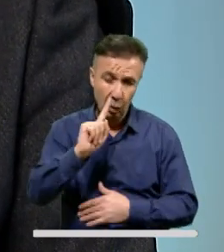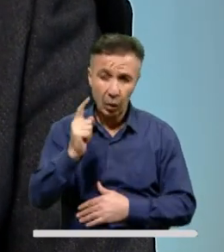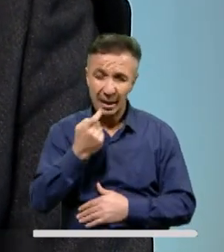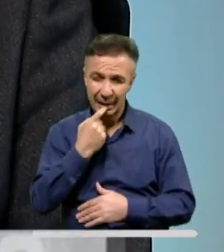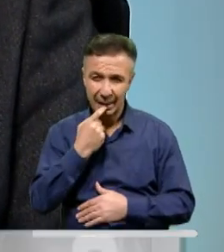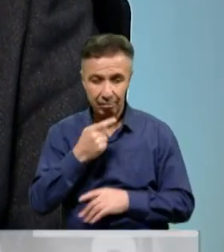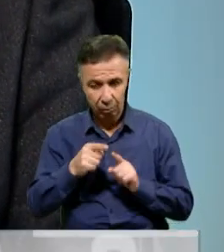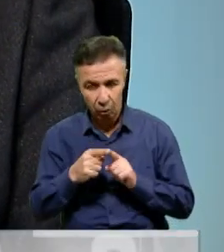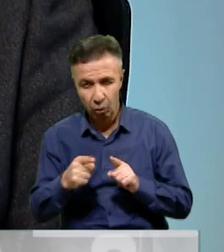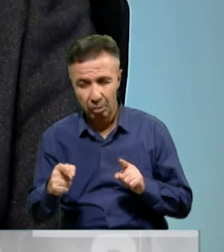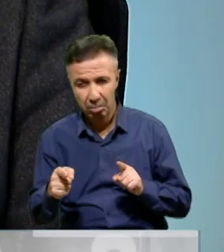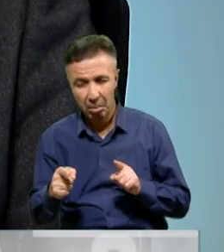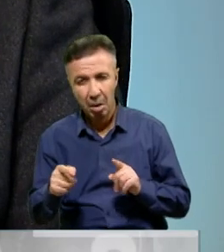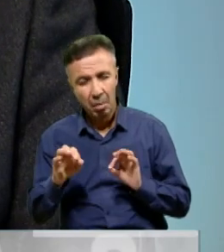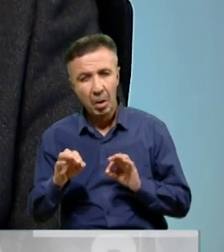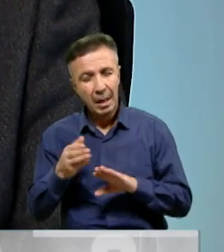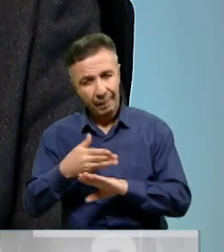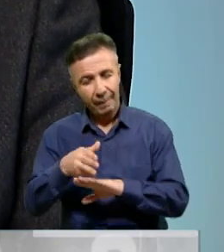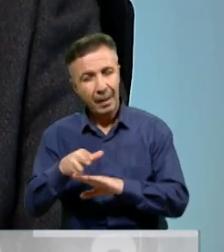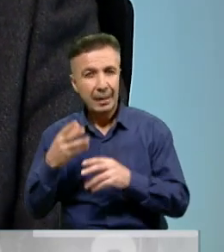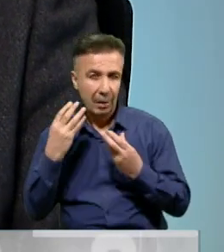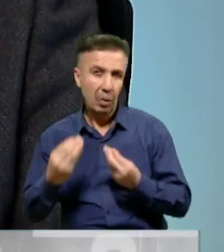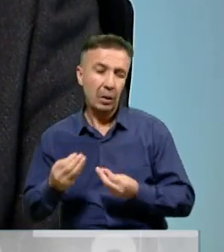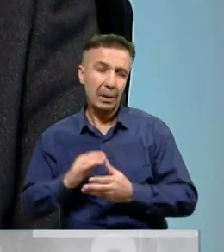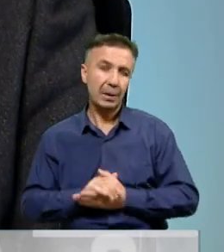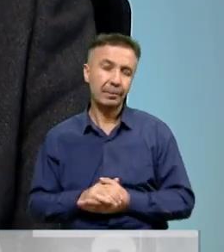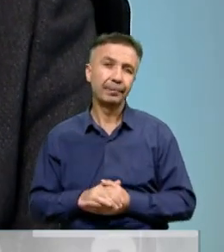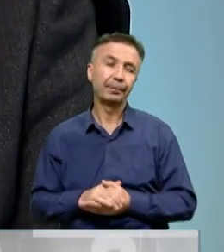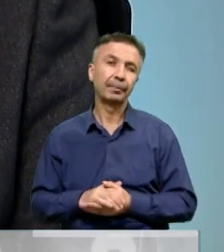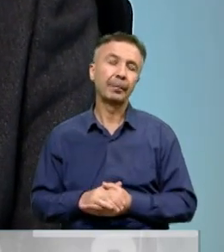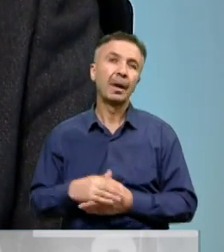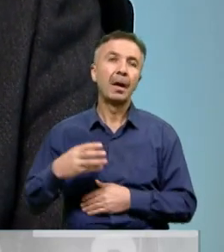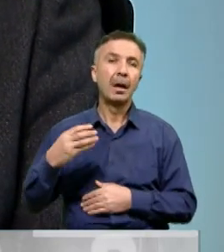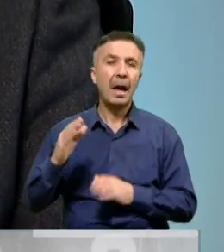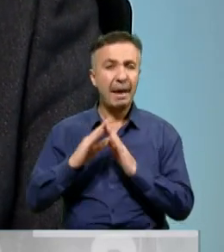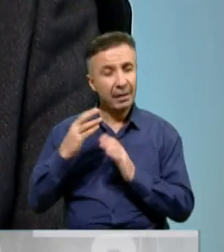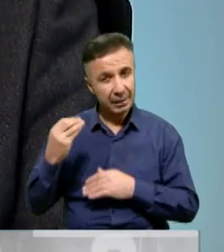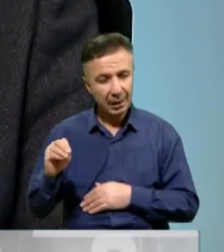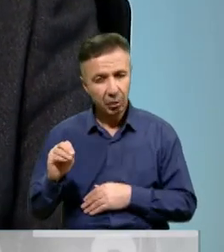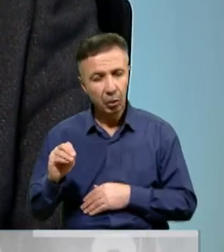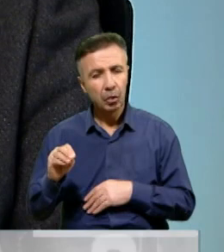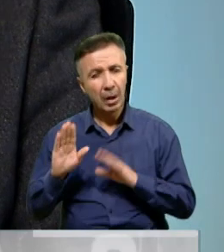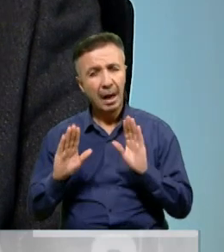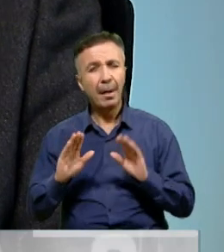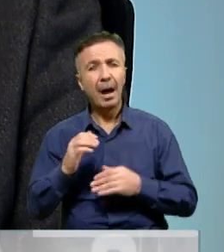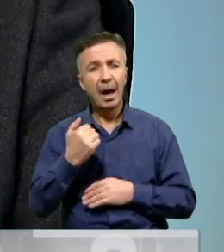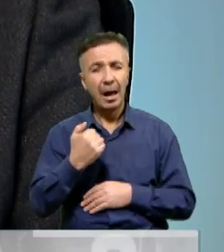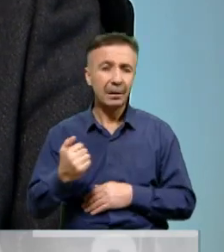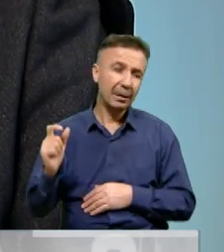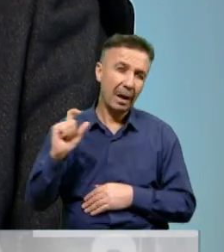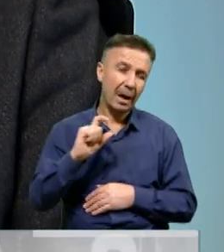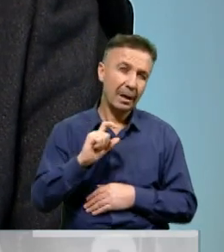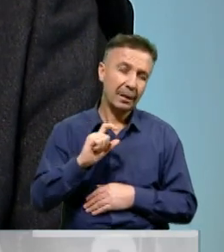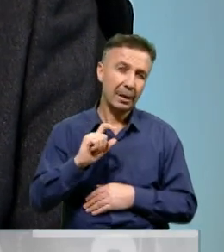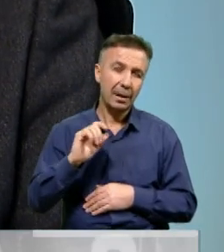şekilde geleneksel olarak vadeli bir biçimde satıyor. Fakat 6 aydan 6 aya da geriye